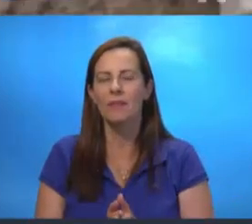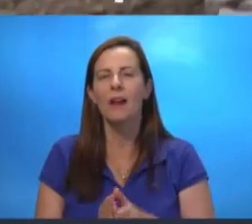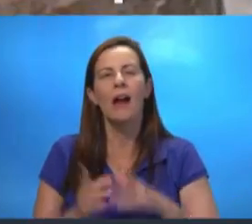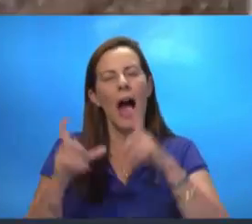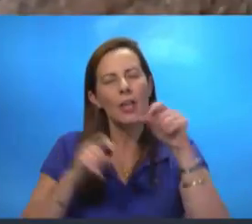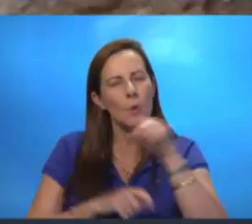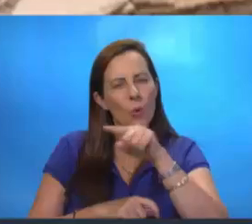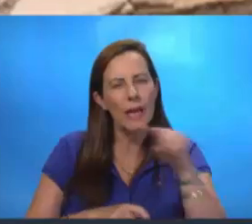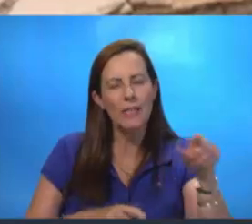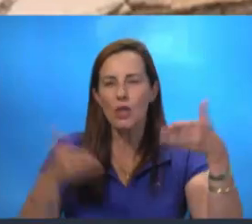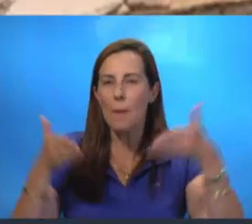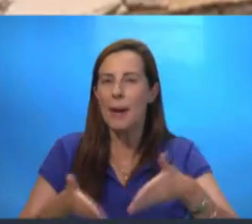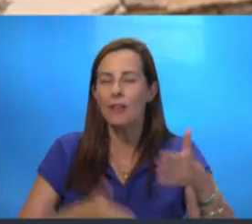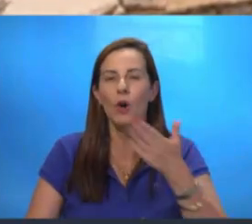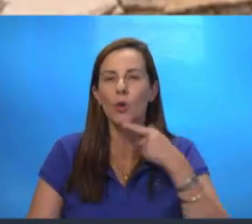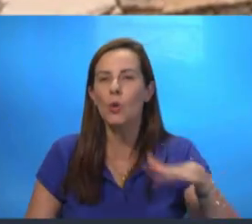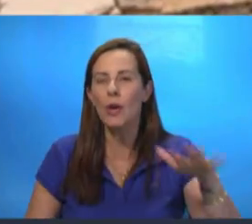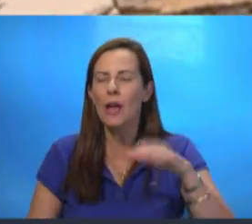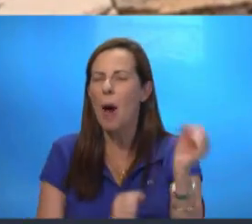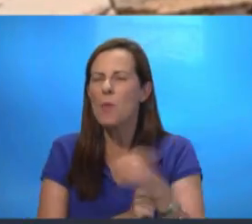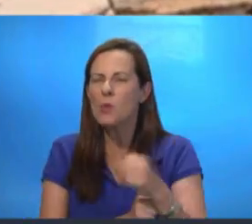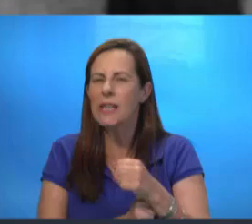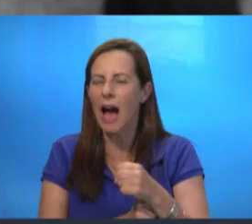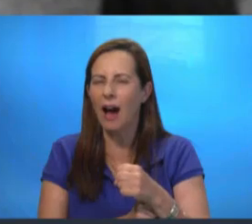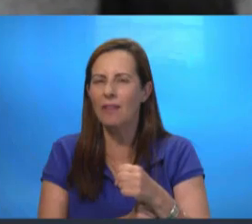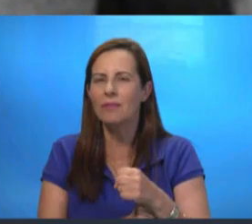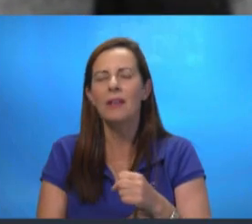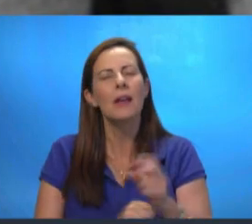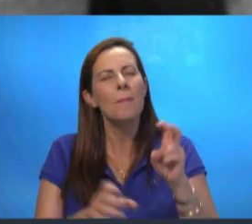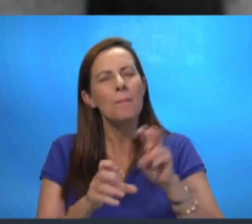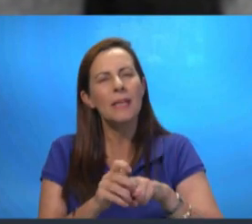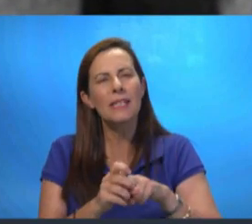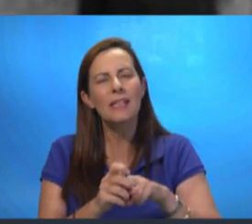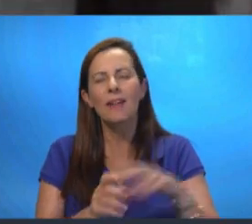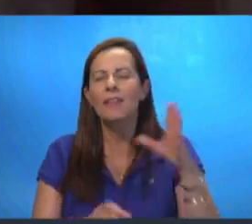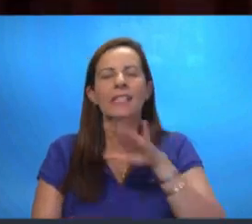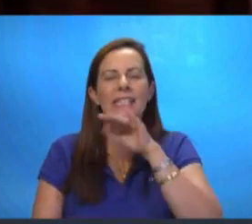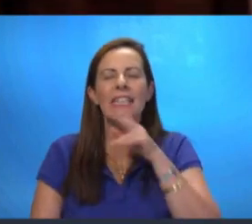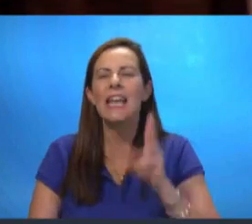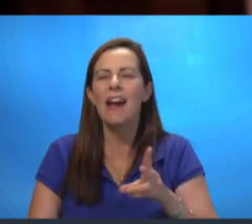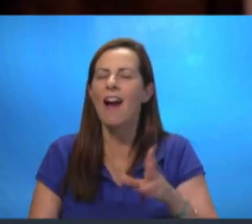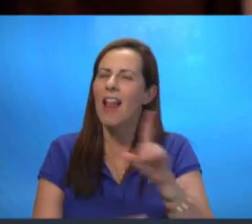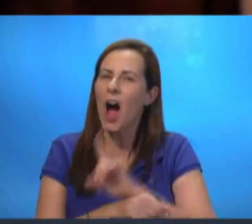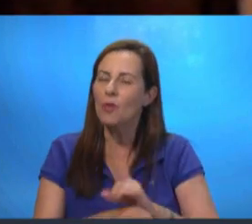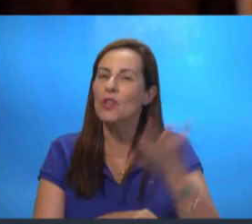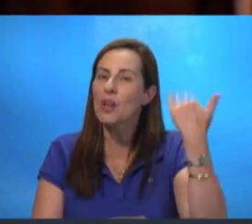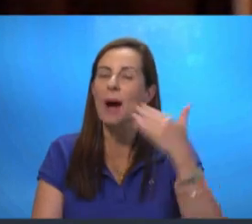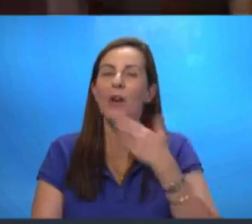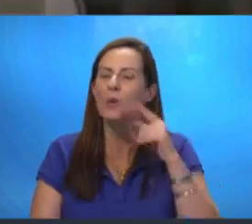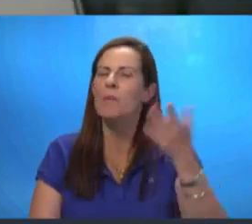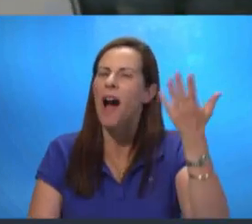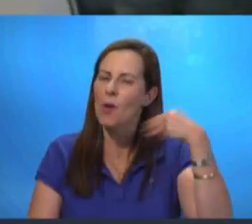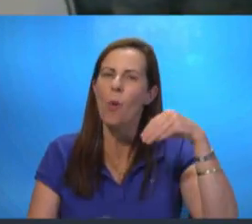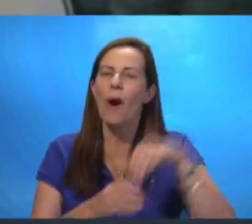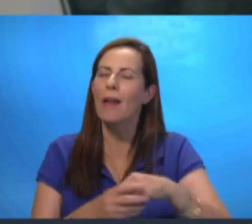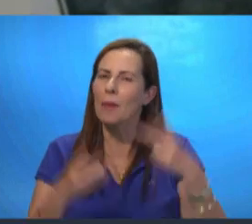הזה של בית הקברות היהודי המוזנח בבגדד, מצטרף להתרפקות של זקני עיראק על התקופה שבה היהודים היו חלק